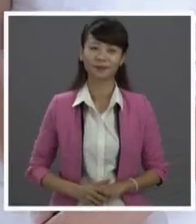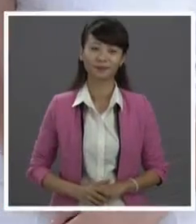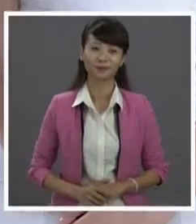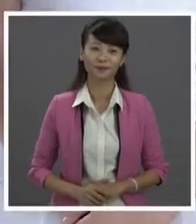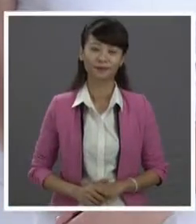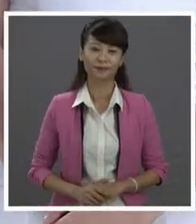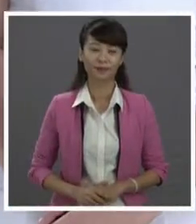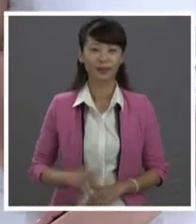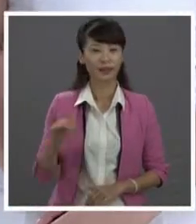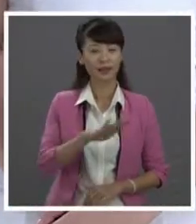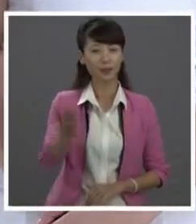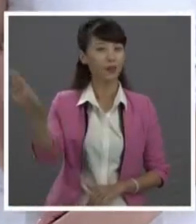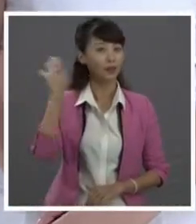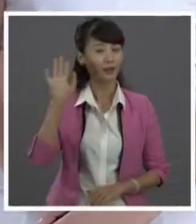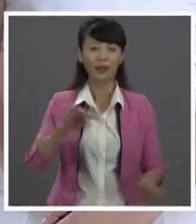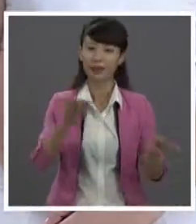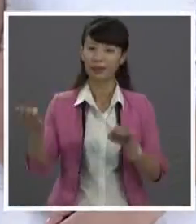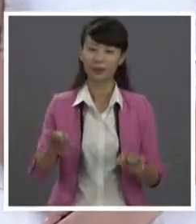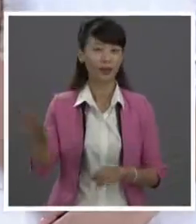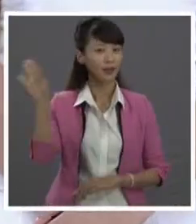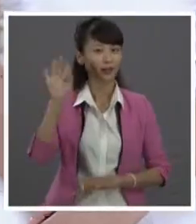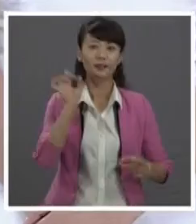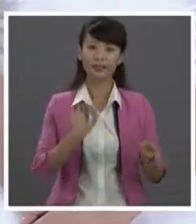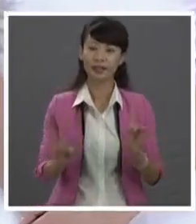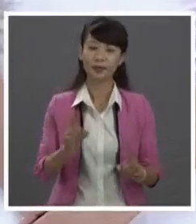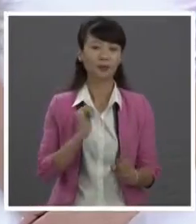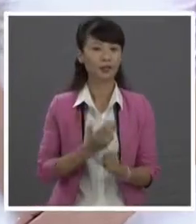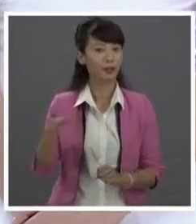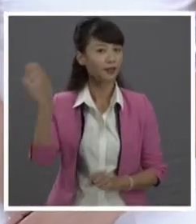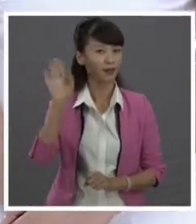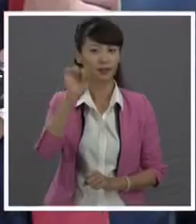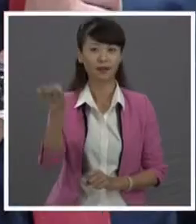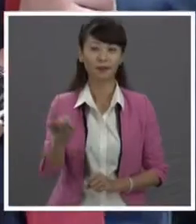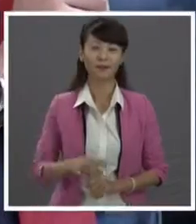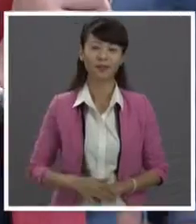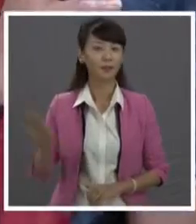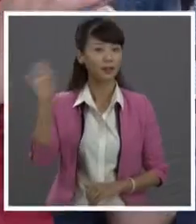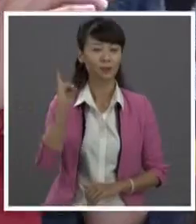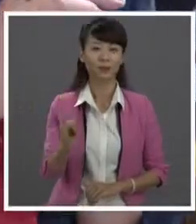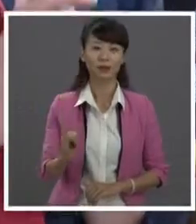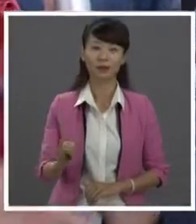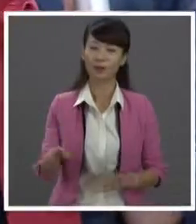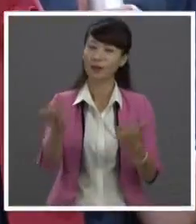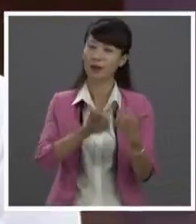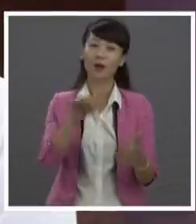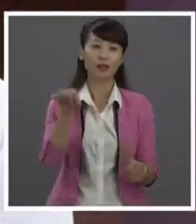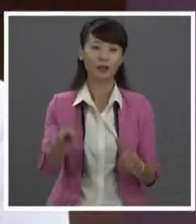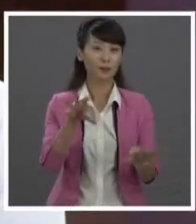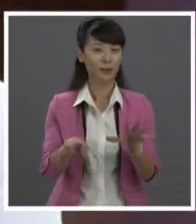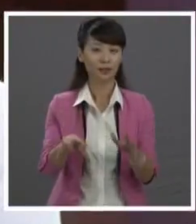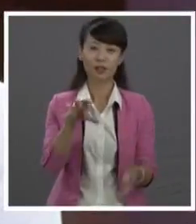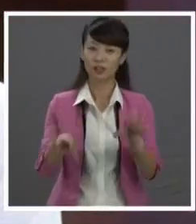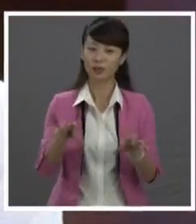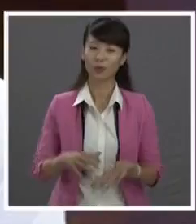你像他们听音乐、听节奏，怎么听节奏呢？他们没有这个， 听不见， 只能靠地板的震动和老师的指挥。